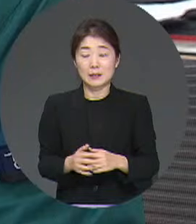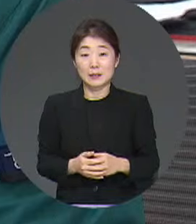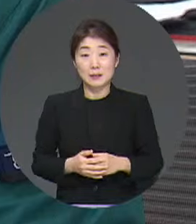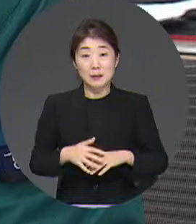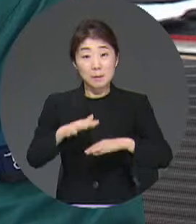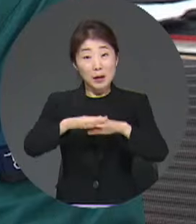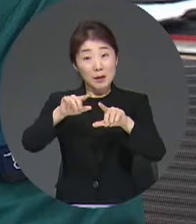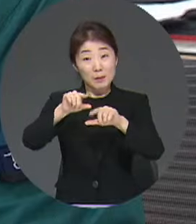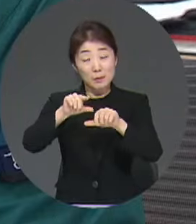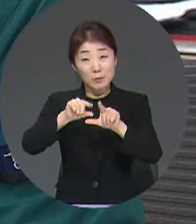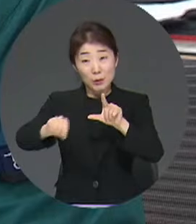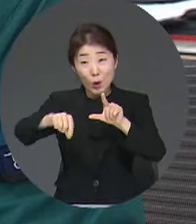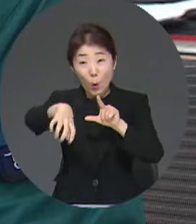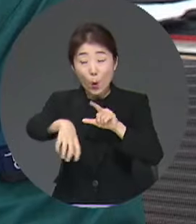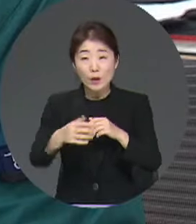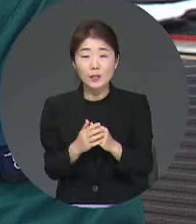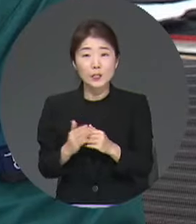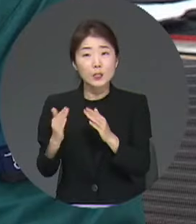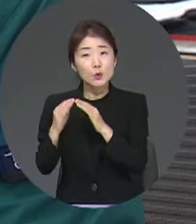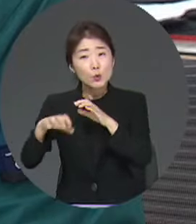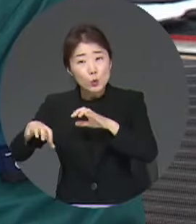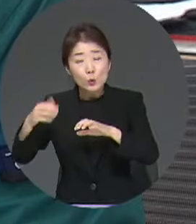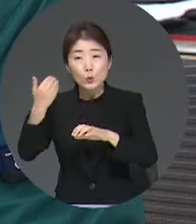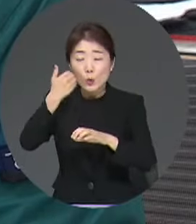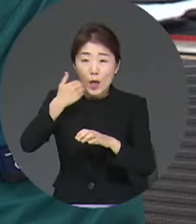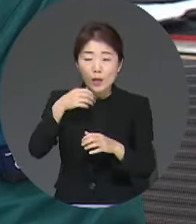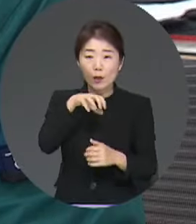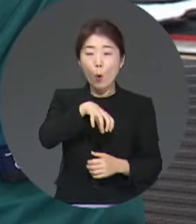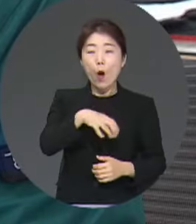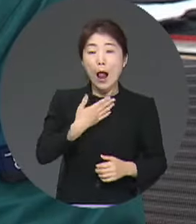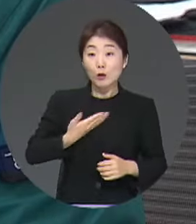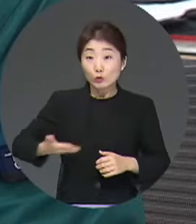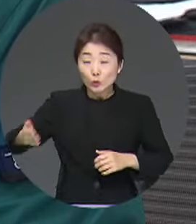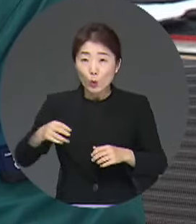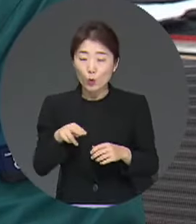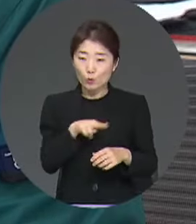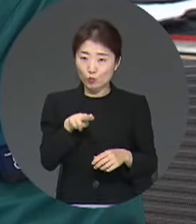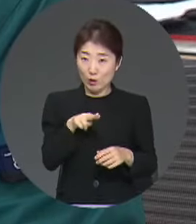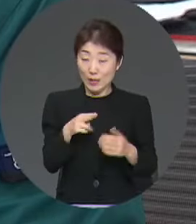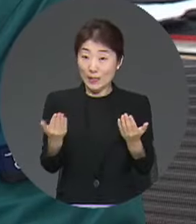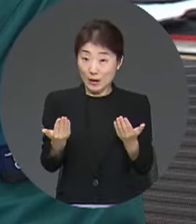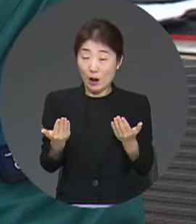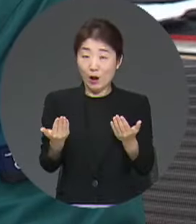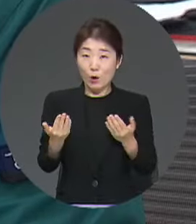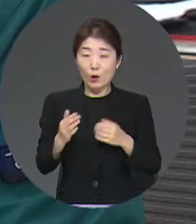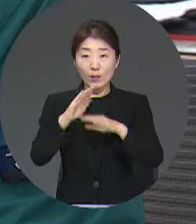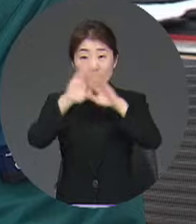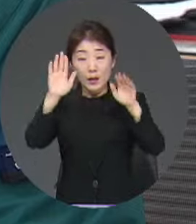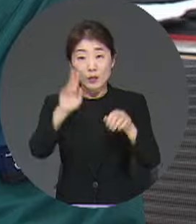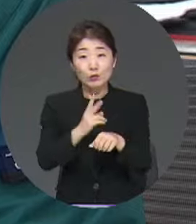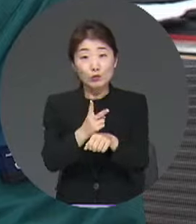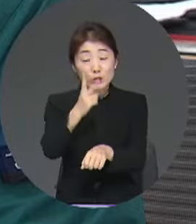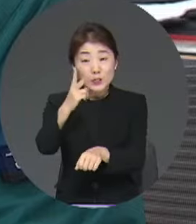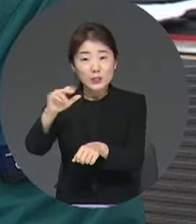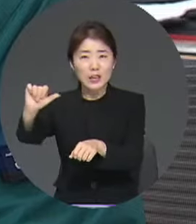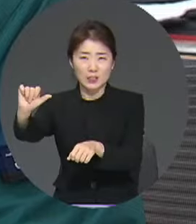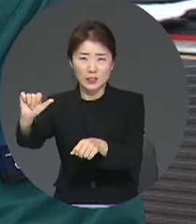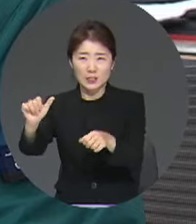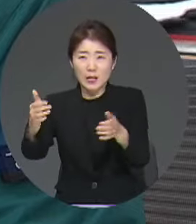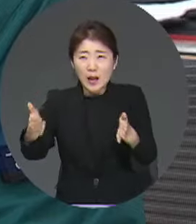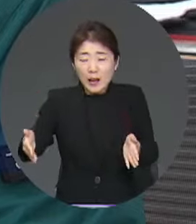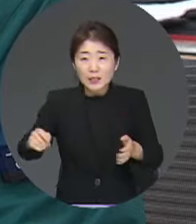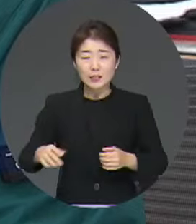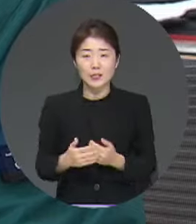미리 이웃이나 지인에게 위치 공유 및 2인 1조로 움직여주시고 낮 시간대인 2시부터 5시까지는